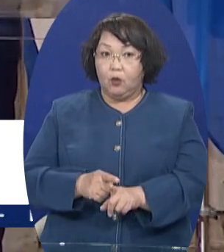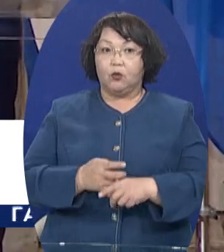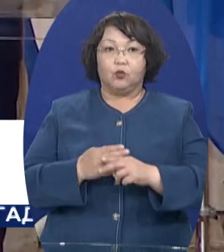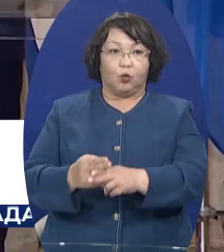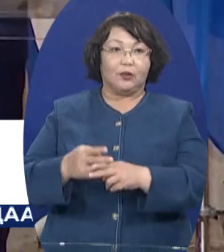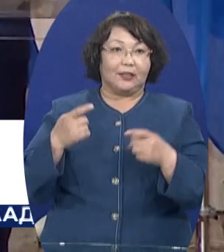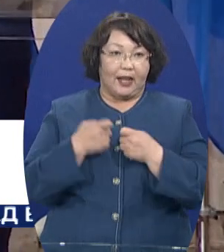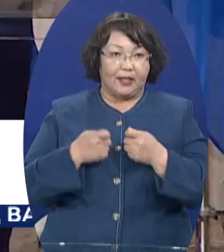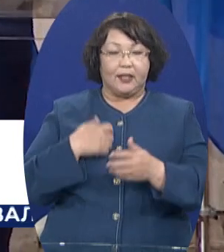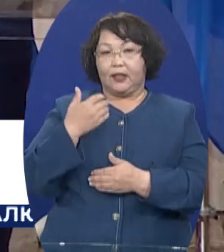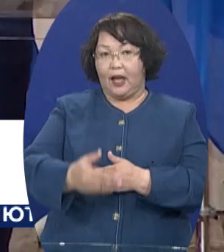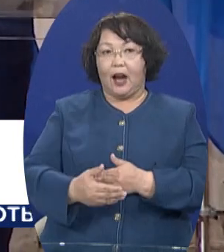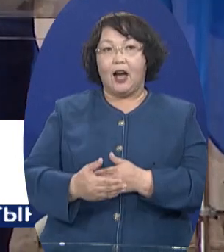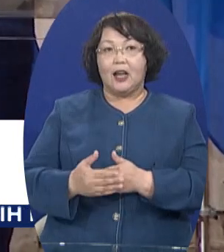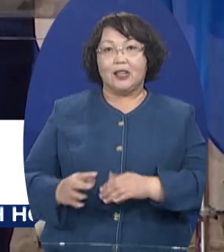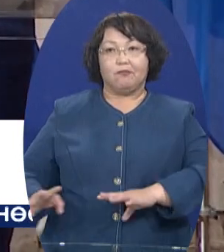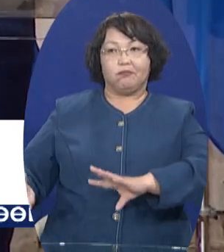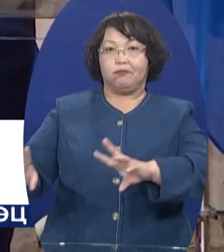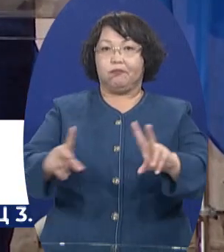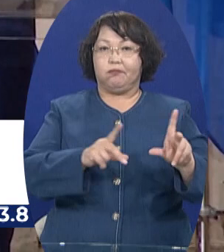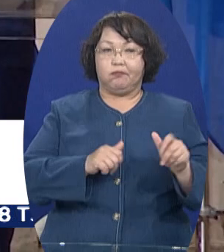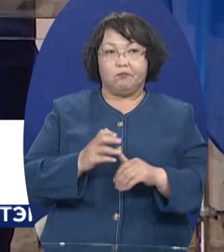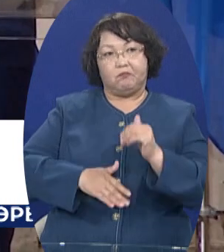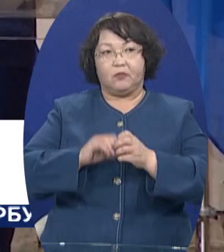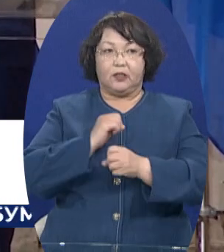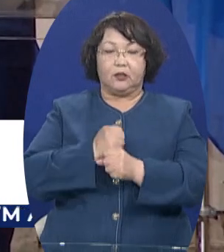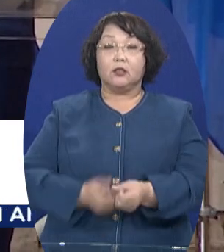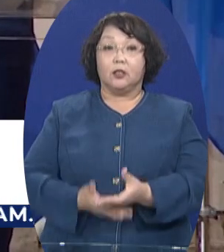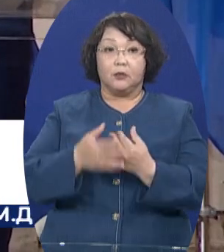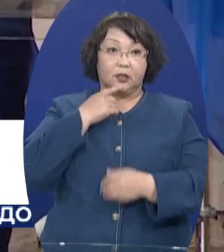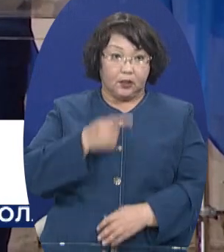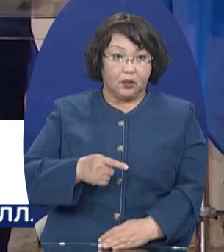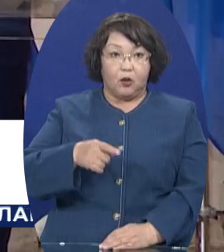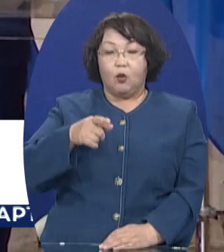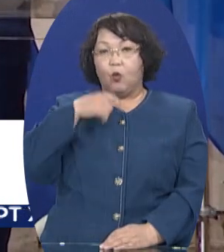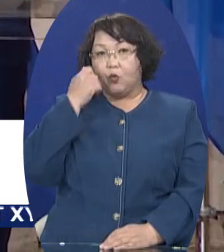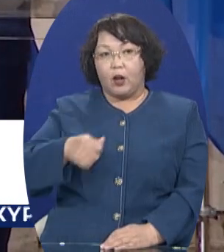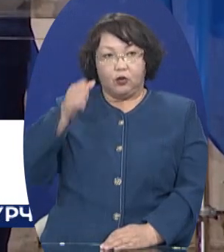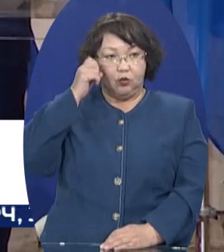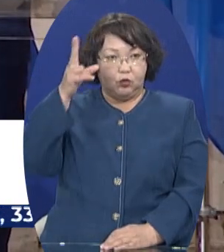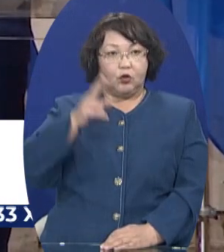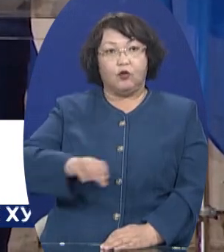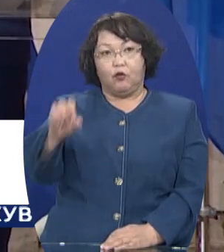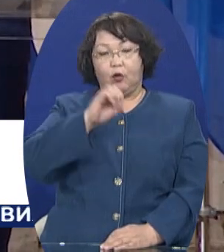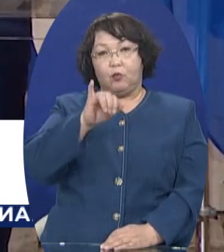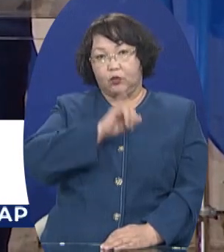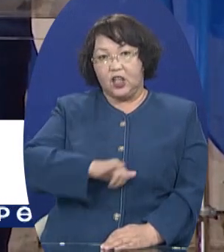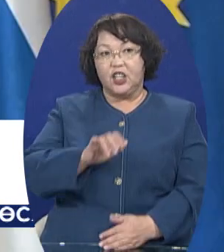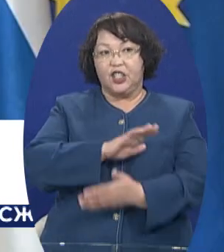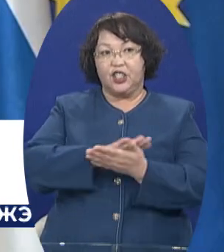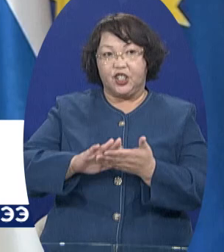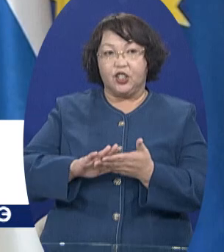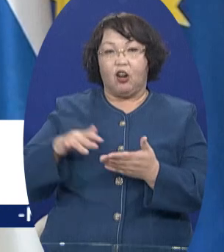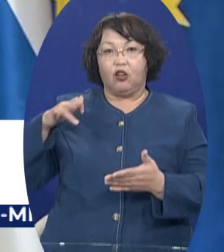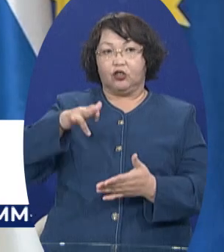Дайны дараах цэргийн босголтын ажилд мөн дэмжлэг үзүүлэхэд мэдгдсэн байна. Харин Зеленскийн зүгээс барууны орнуудаас илгээсэн шинэ онгоцыг жолоодох